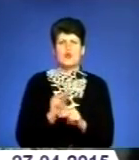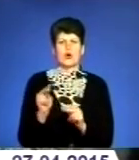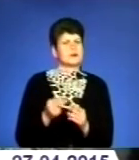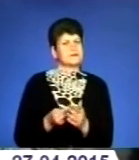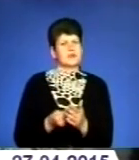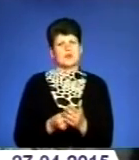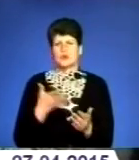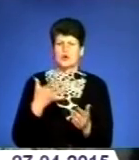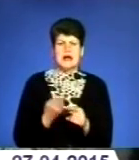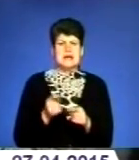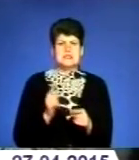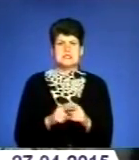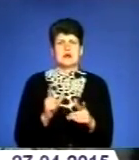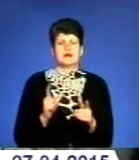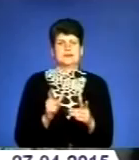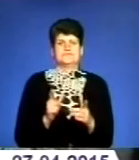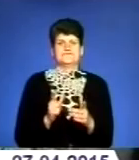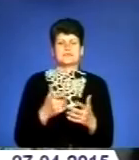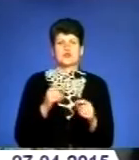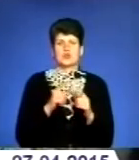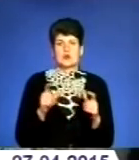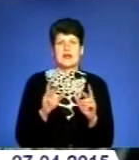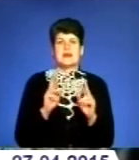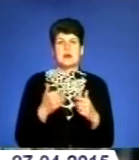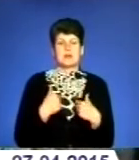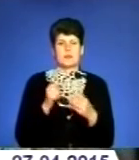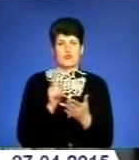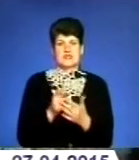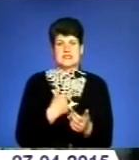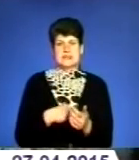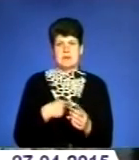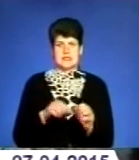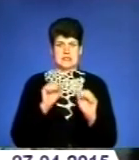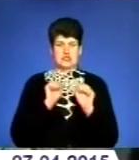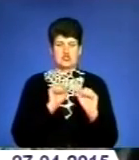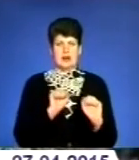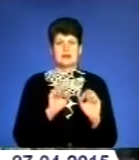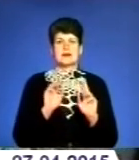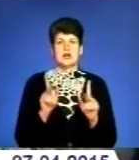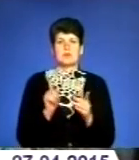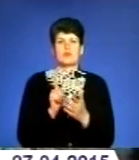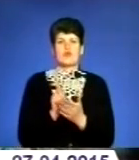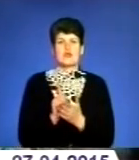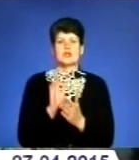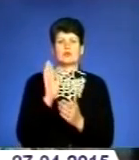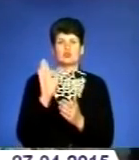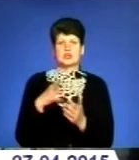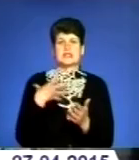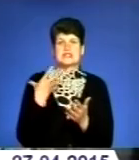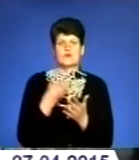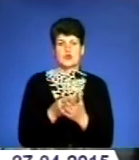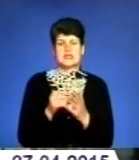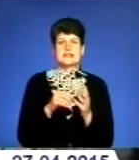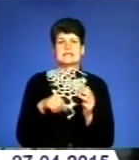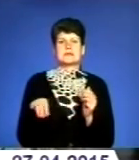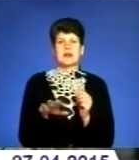школа яка показує як ми повинні себе захищати як ми повинні бути на своїй землі щоб